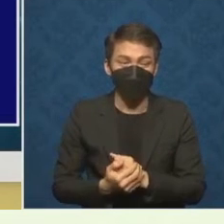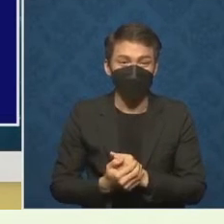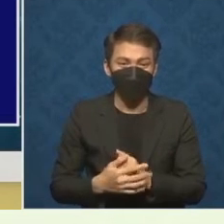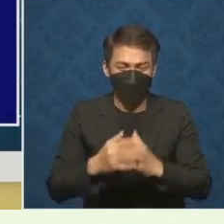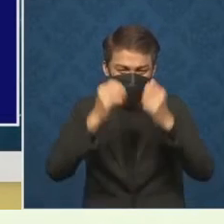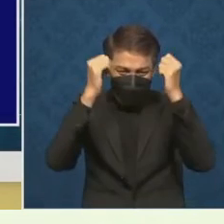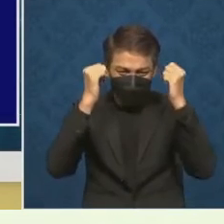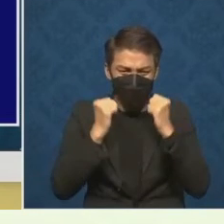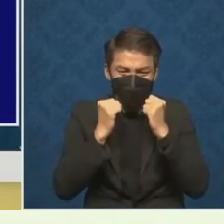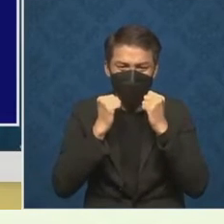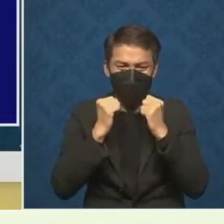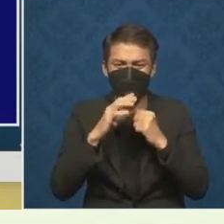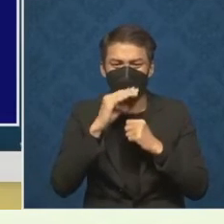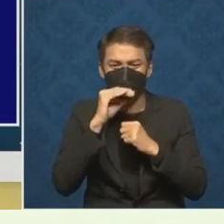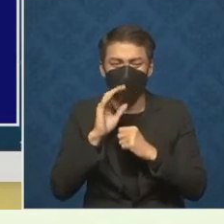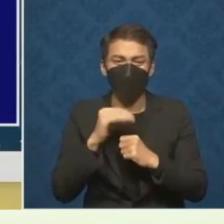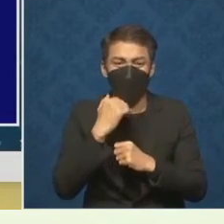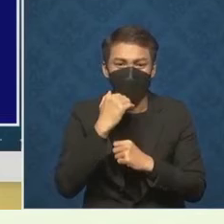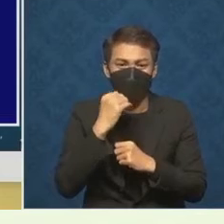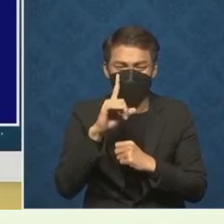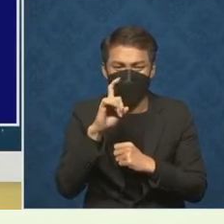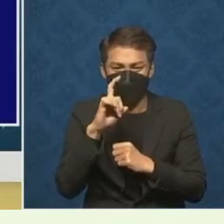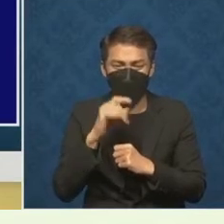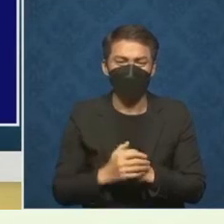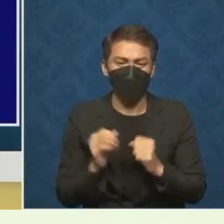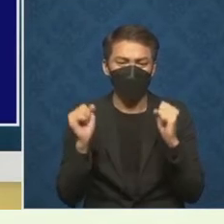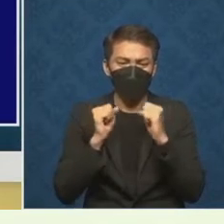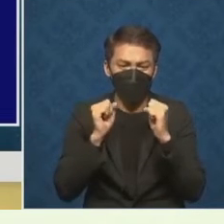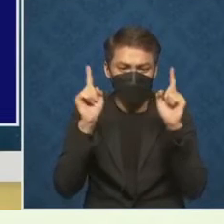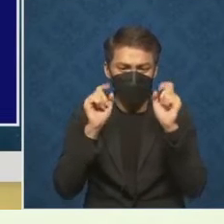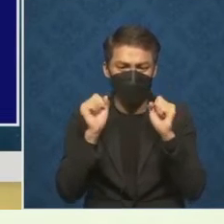ข้อมูลได้รับกับตัวเองว่าอย่างไรครับ ไม่ปลอดภัยนะครับ